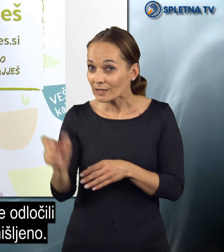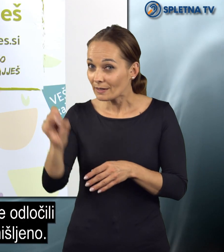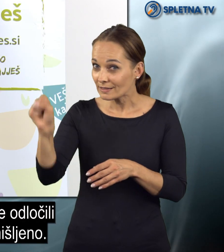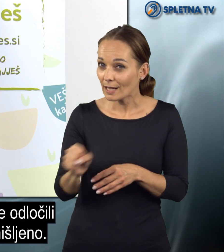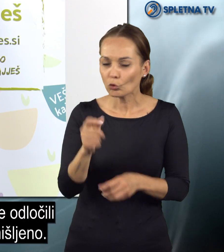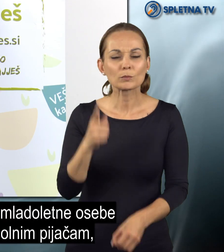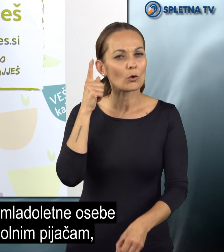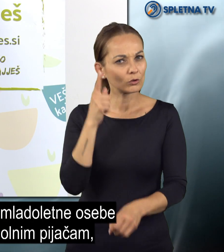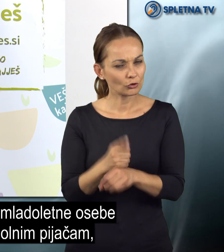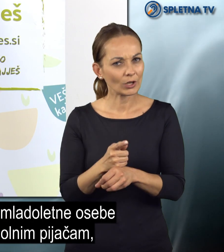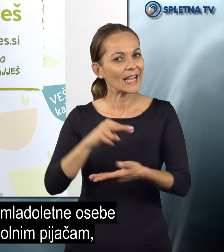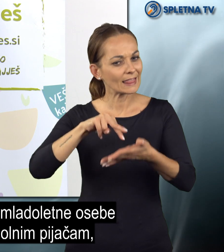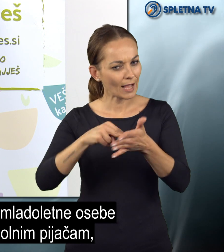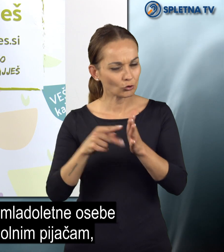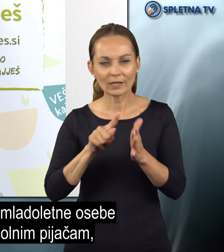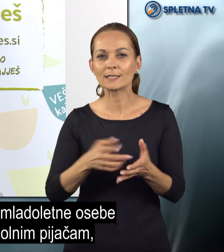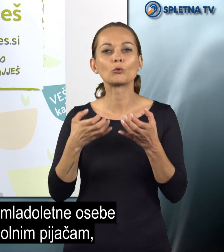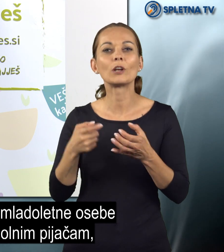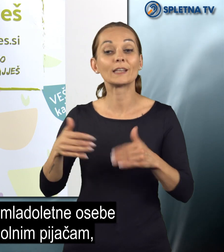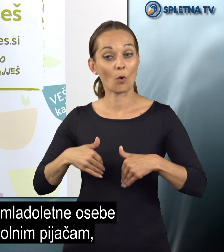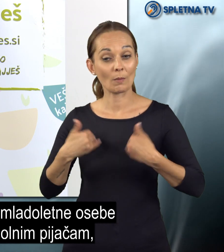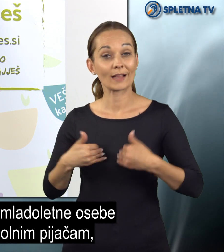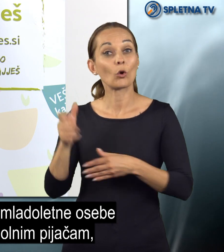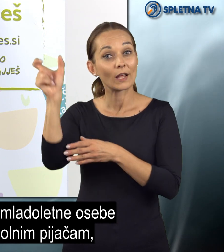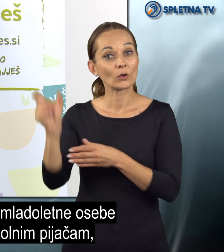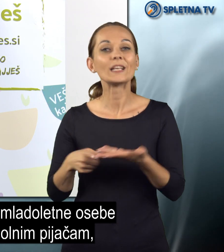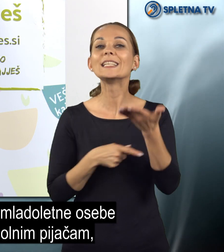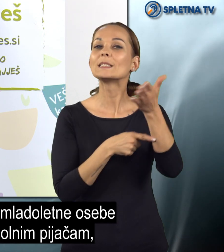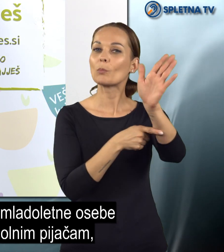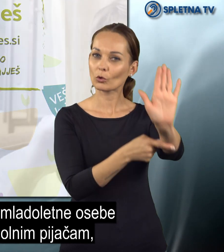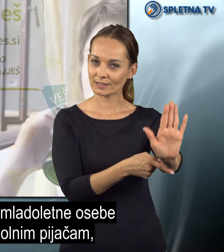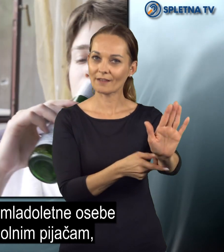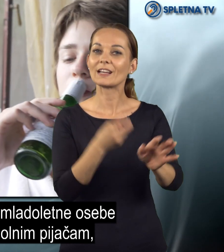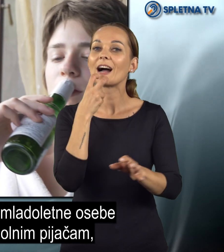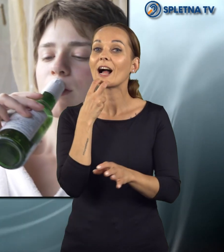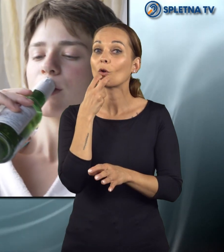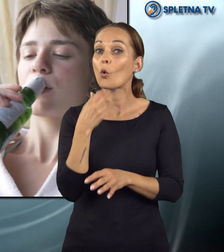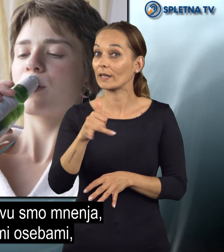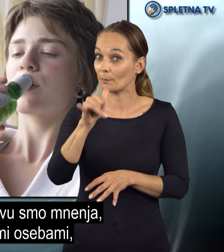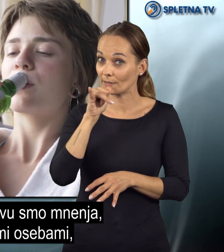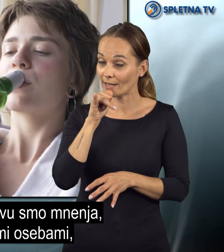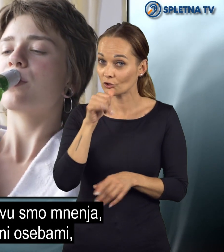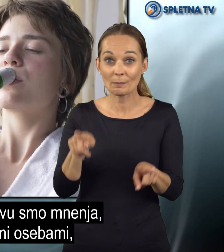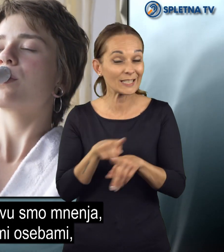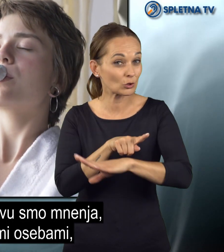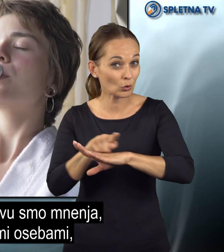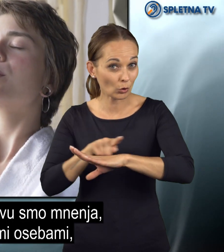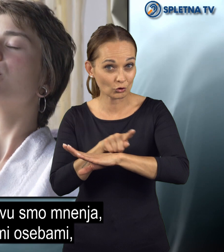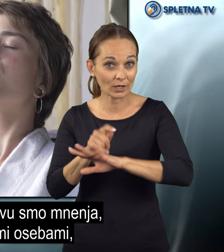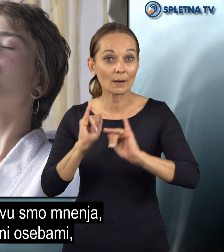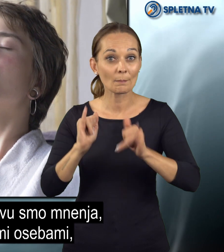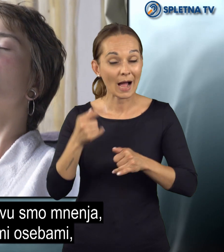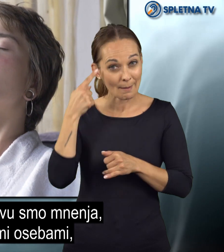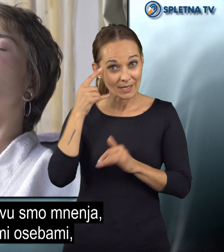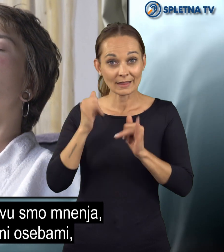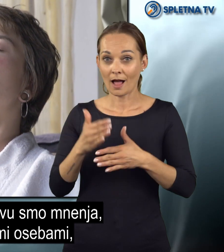sicer premišljeno, namreč nismo želeli mladoletne osebe izpostavljati alkoholnim pijačam, hkrati pa tudi v bistvu smo mnenja,